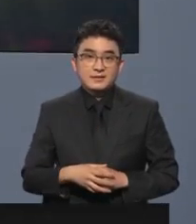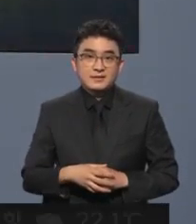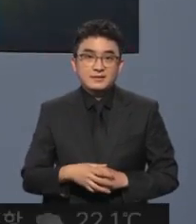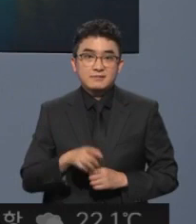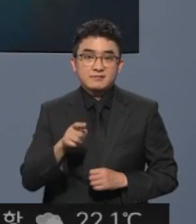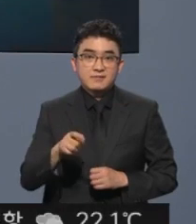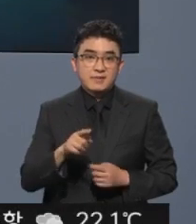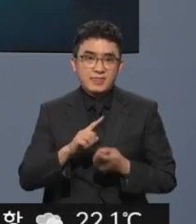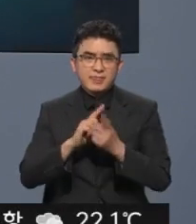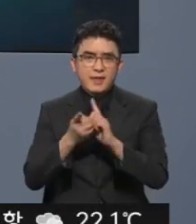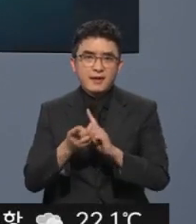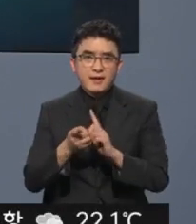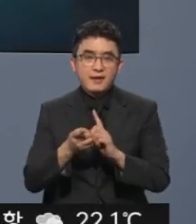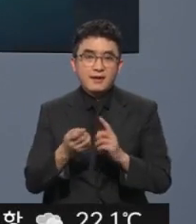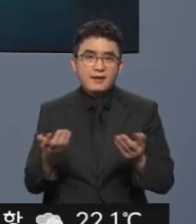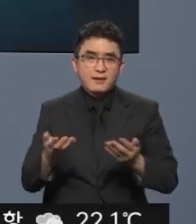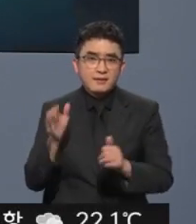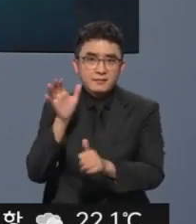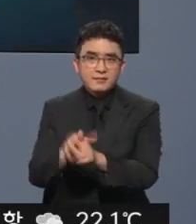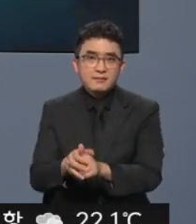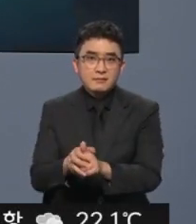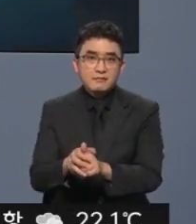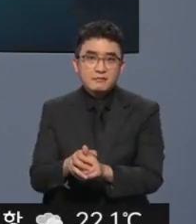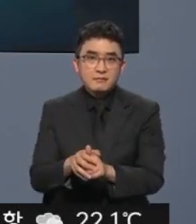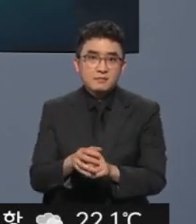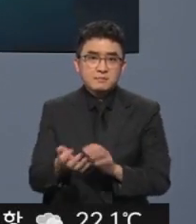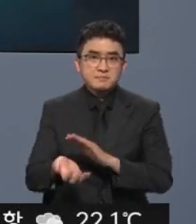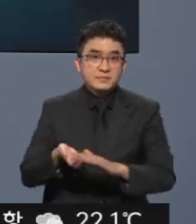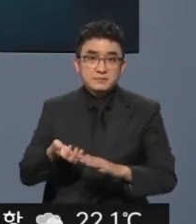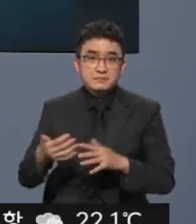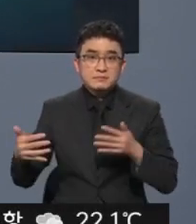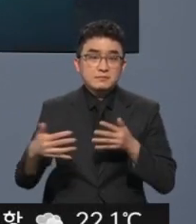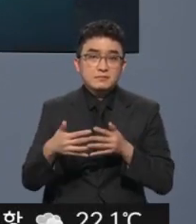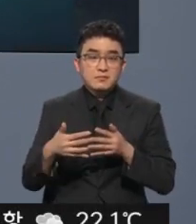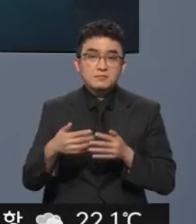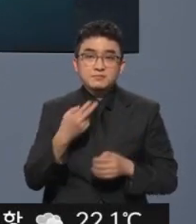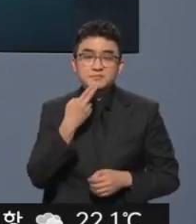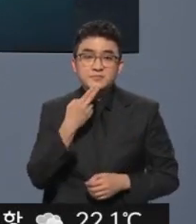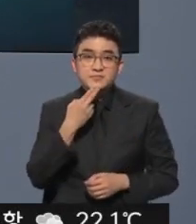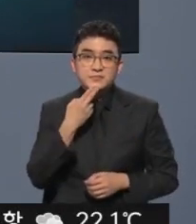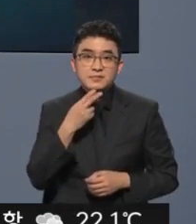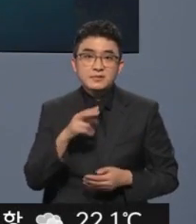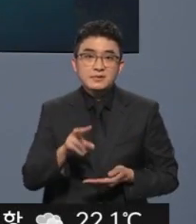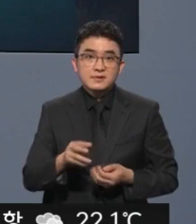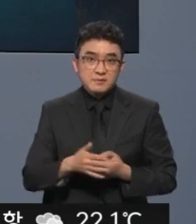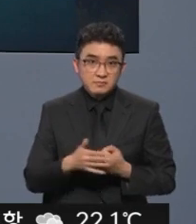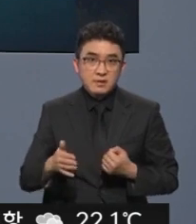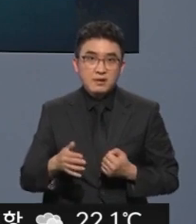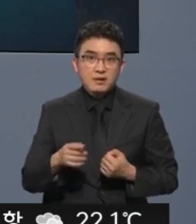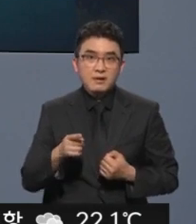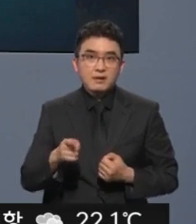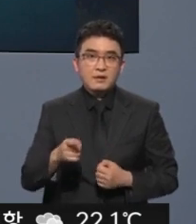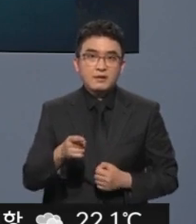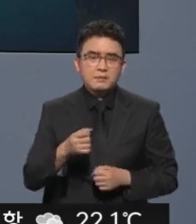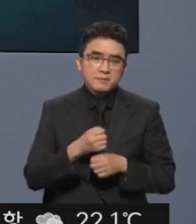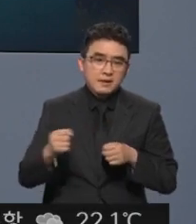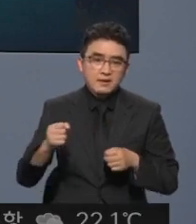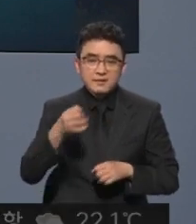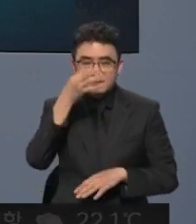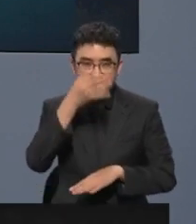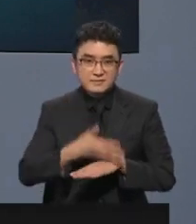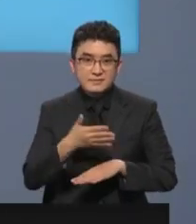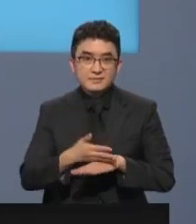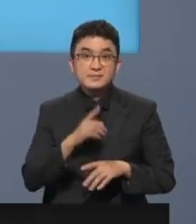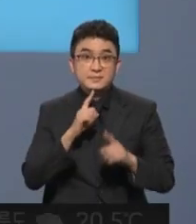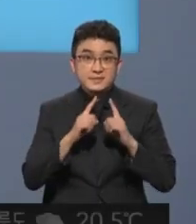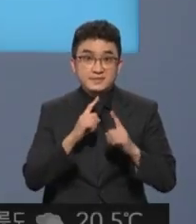되자 서울시는 대행업체가 사전협의 없이 진행한 것이라 해명했습니다 해당 업체 역시 무리를 일으켜 죄송하던 입장을 밝혔습니다